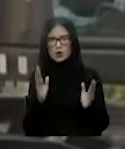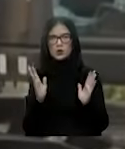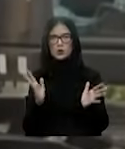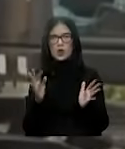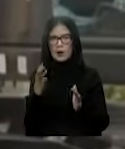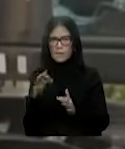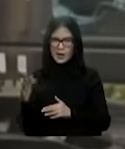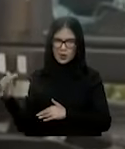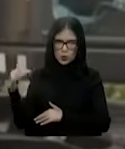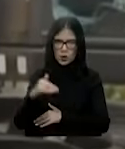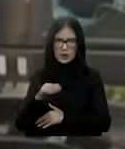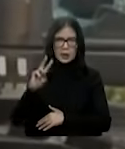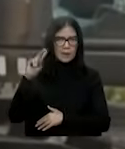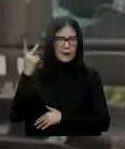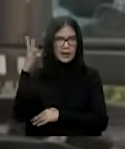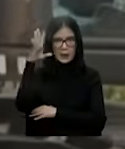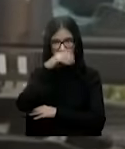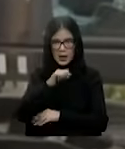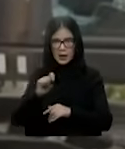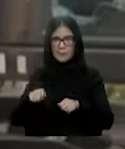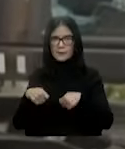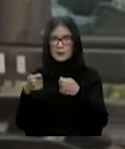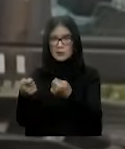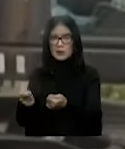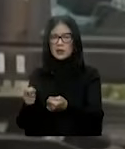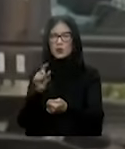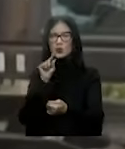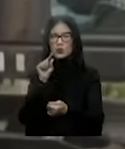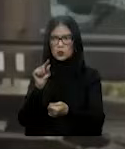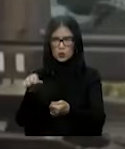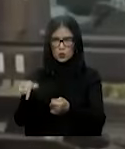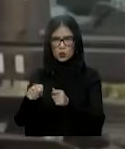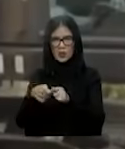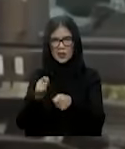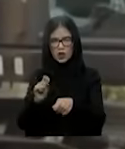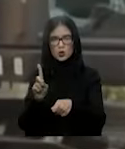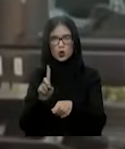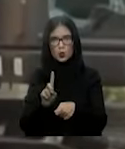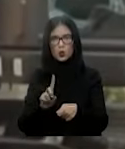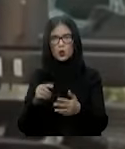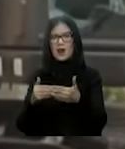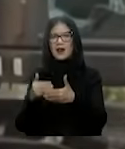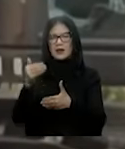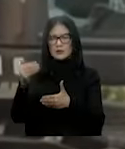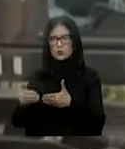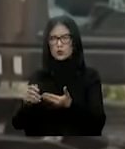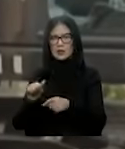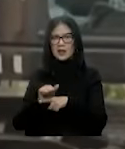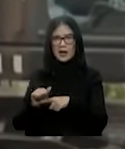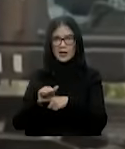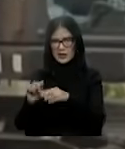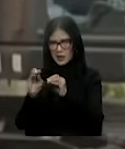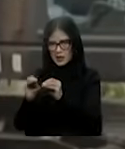nanti akan kita ajukan, kita adakan uji commissioning dulu, kemudian nanti ada training dari